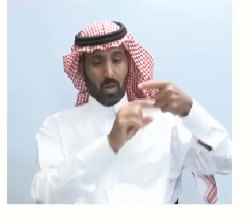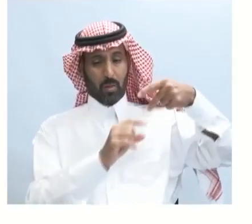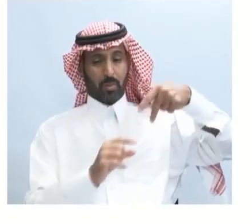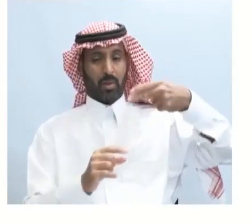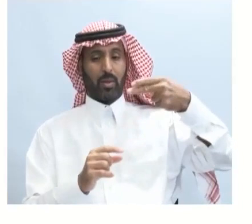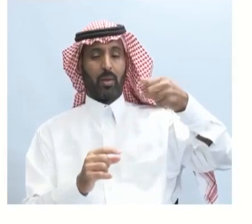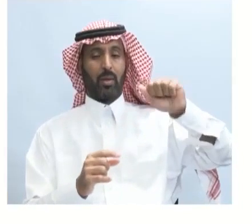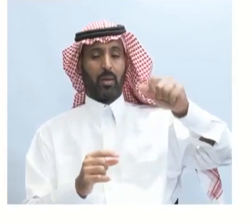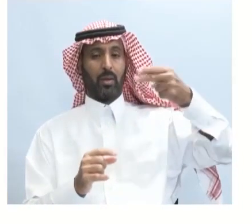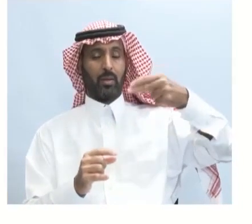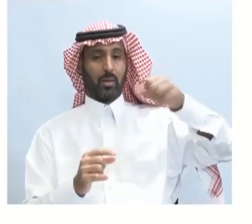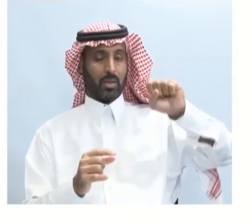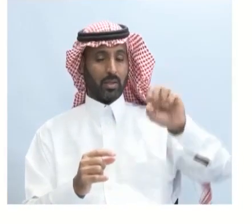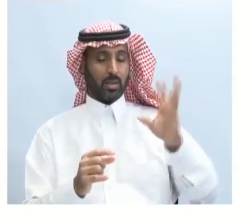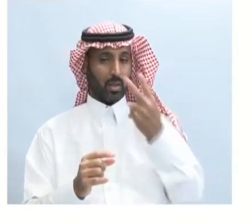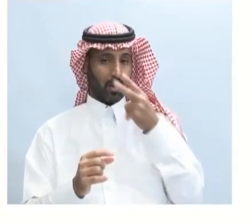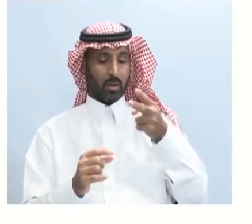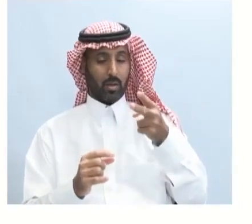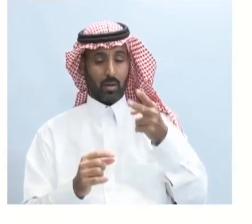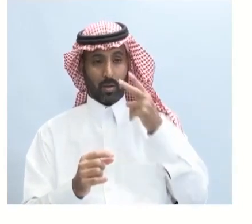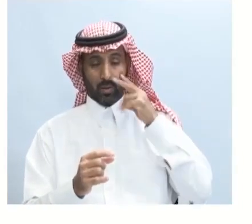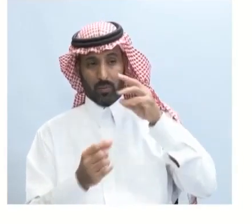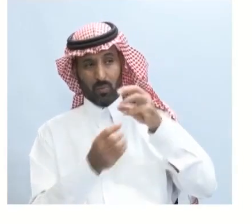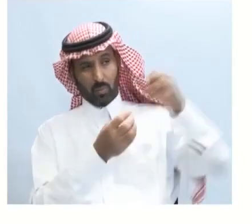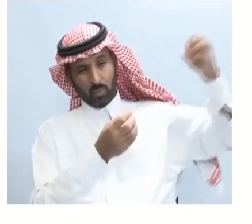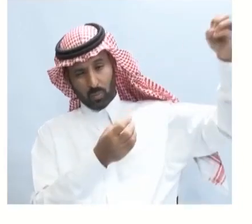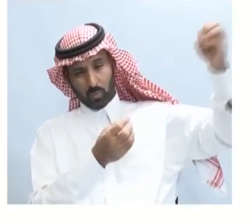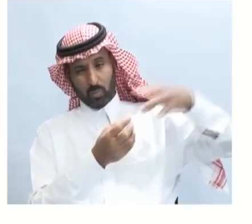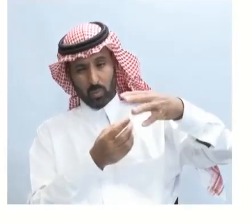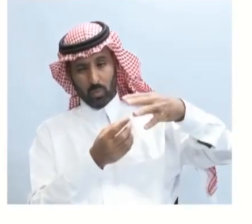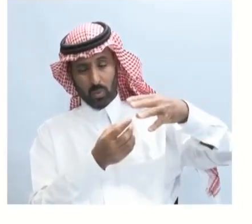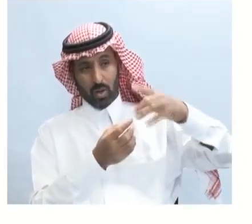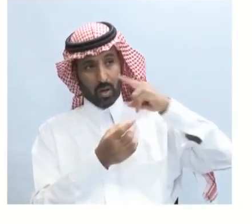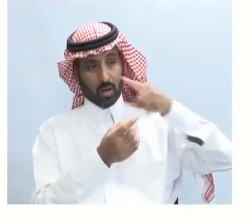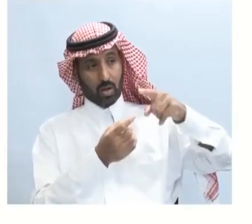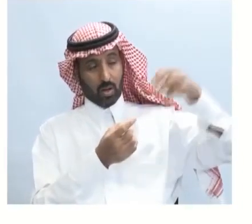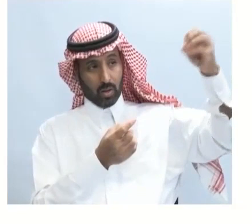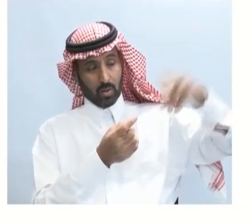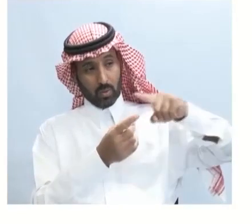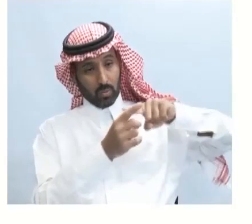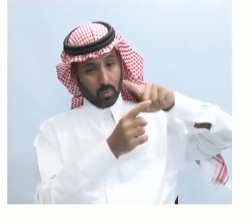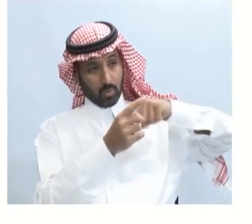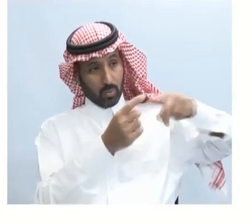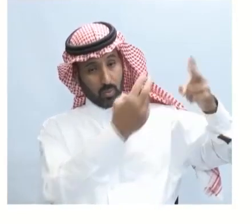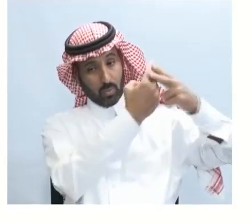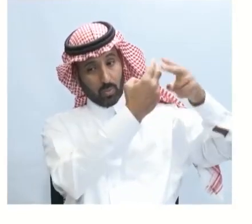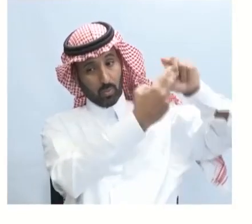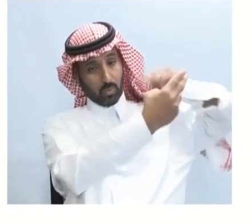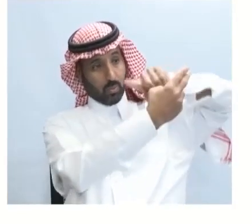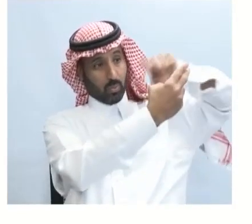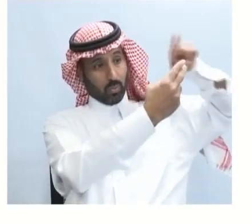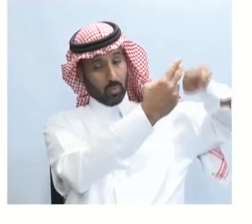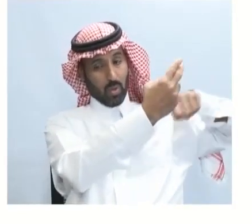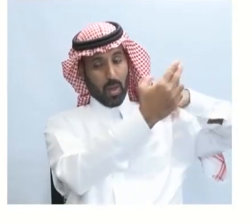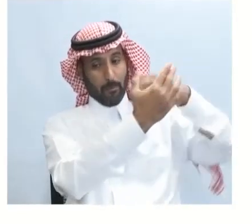اتش اس هنا تم العثور عليها في النيازك وايضا في الماده المحيطه بالنجوم الميته